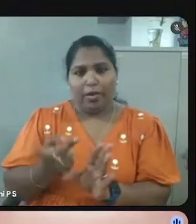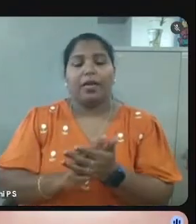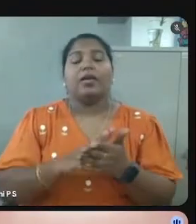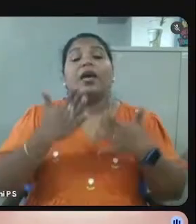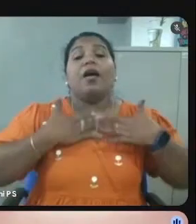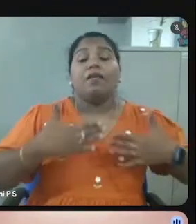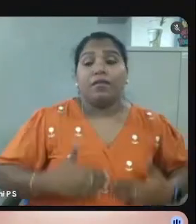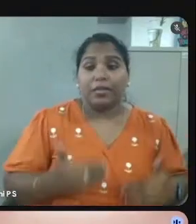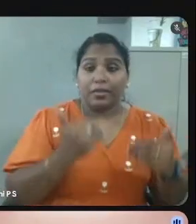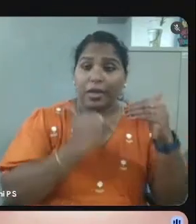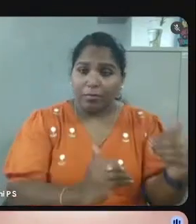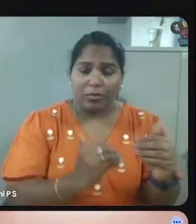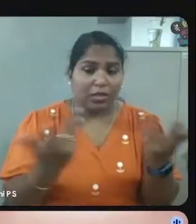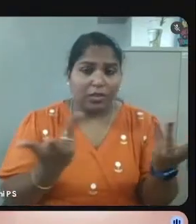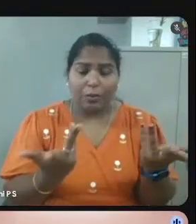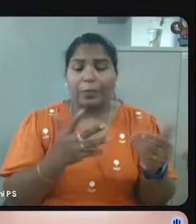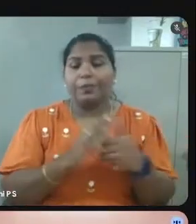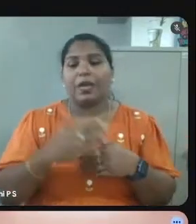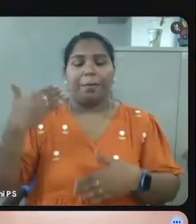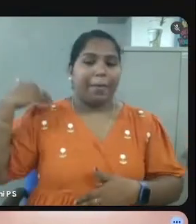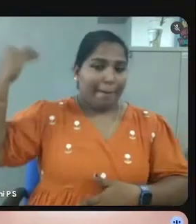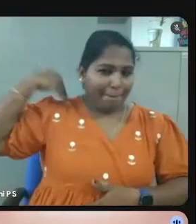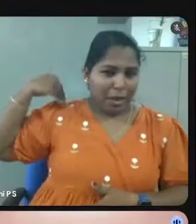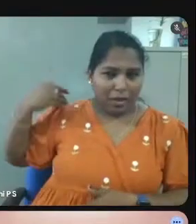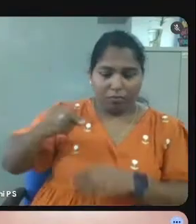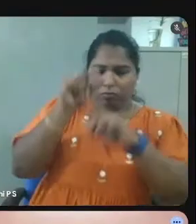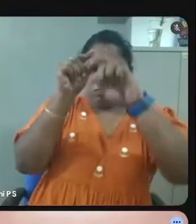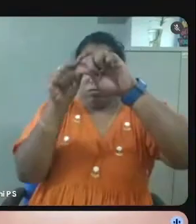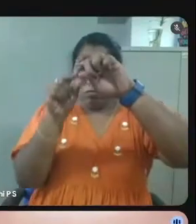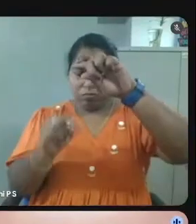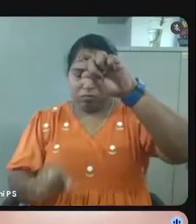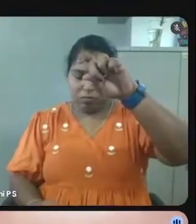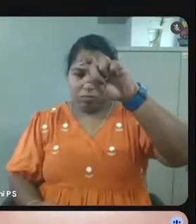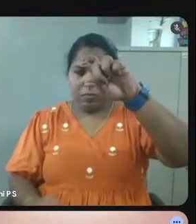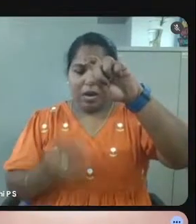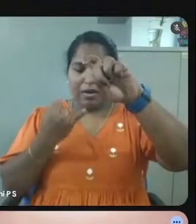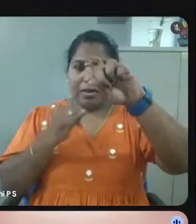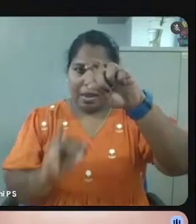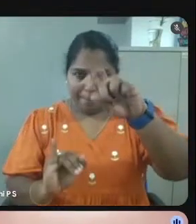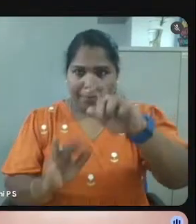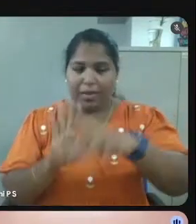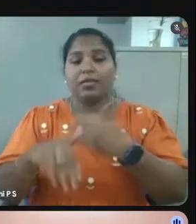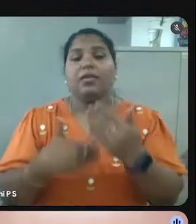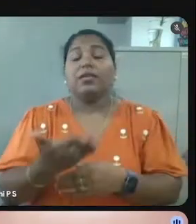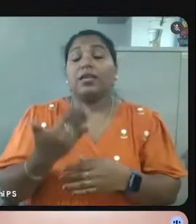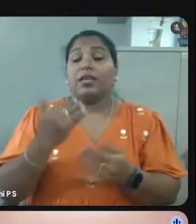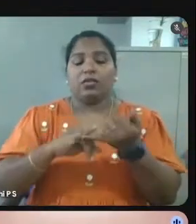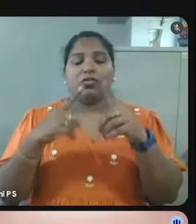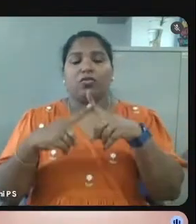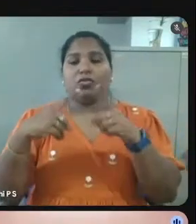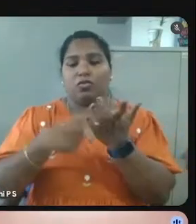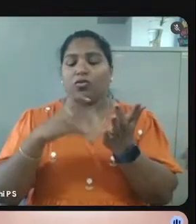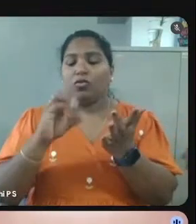ഫിസിക്കൽ ലിമിറ്റേഷൻസ് എന്ന് പറയുമ്പോൾ അതിൽ ഒരു സ്പൈനൽ കോഡ് വ്യക്തിക്ക് സെക്ഷുവൽ എഫക്റ്റ് ആവും. സ്ട്രോക്ക് ഉള്ളവർക്ക്,